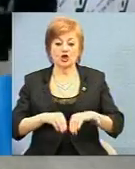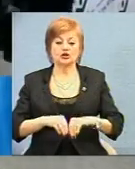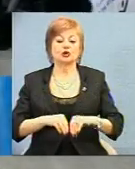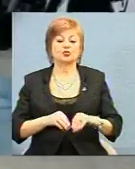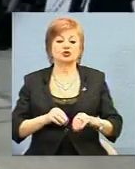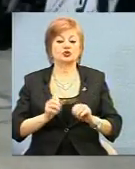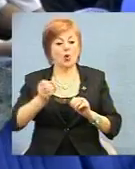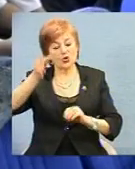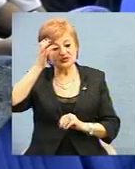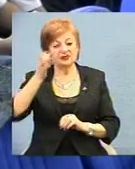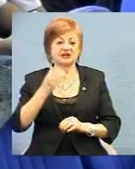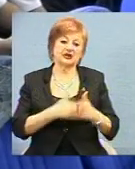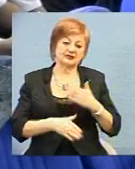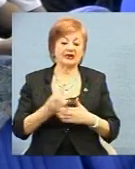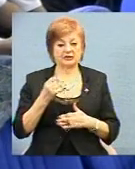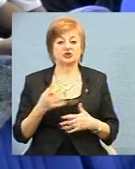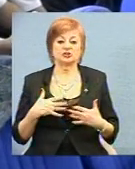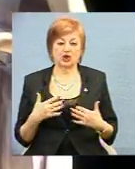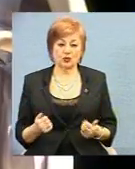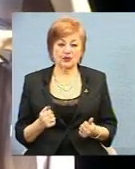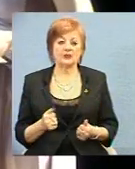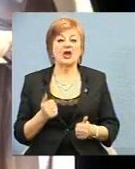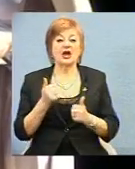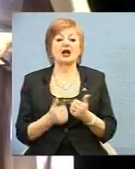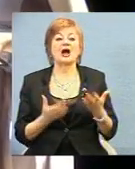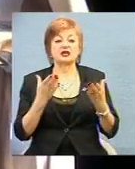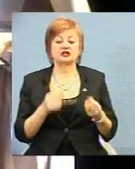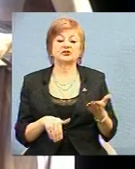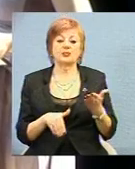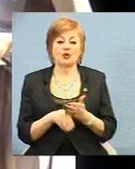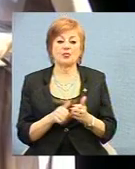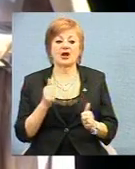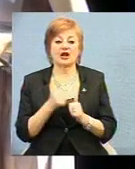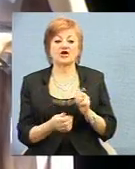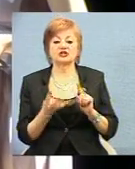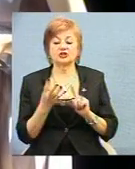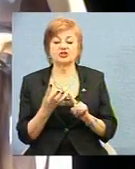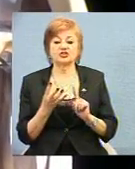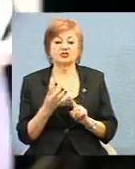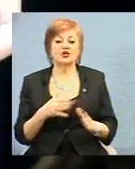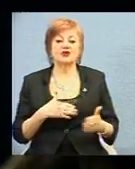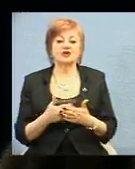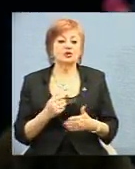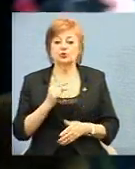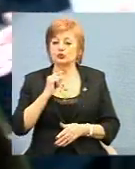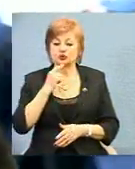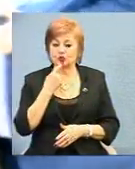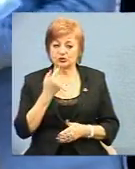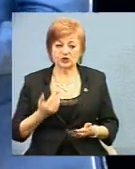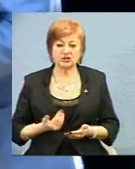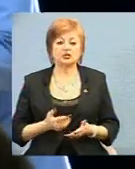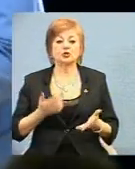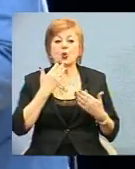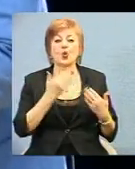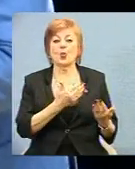зараз проводиться. Щоденно допомагаючи, кожен 4-й волонтер ледь зводить кінці з кінцями, свідчать результати